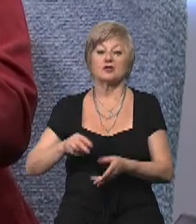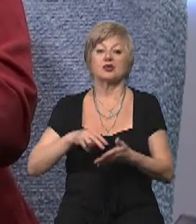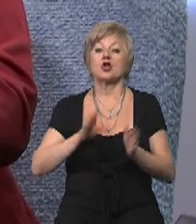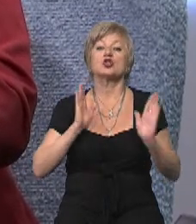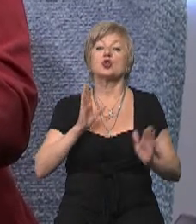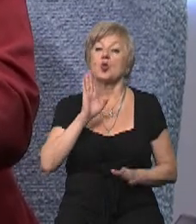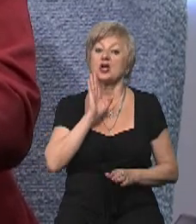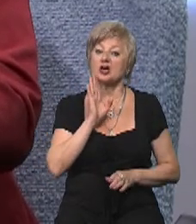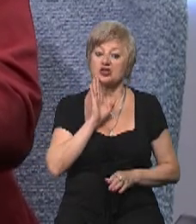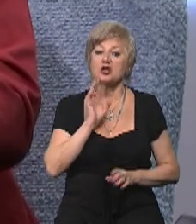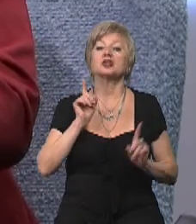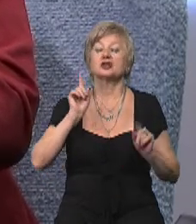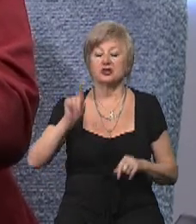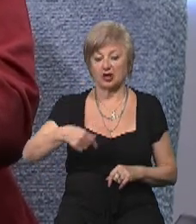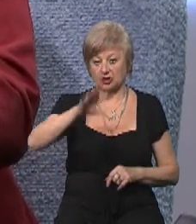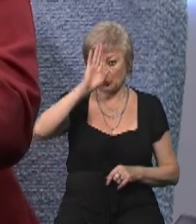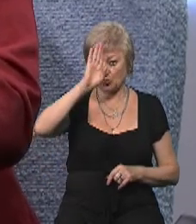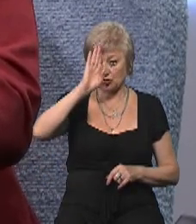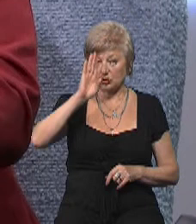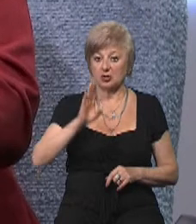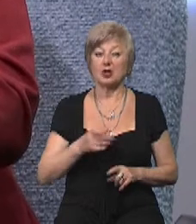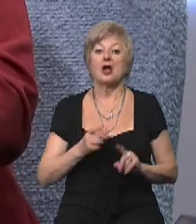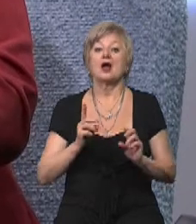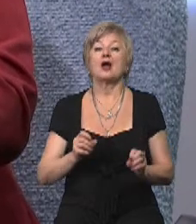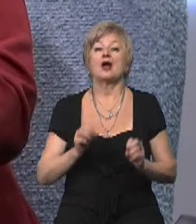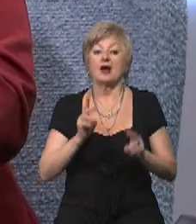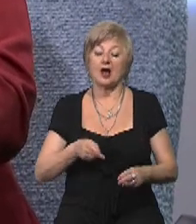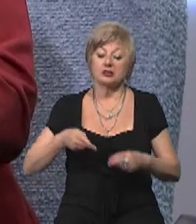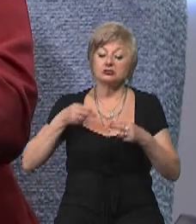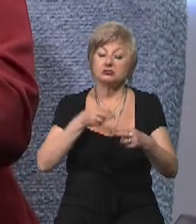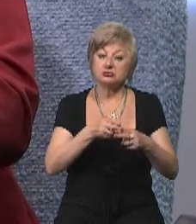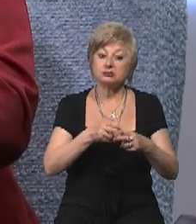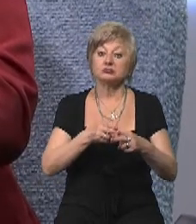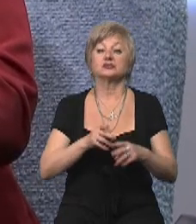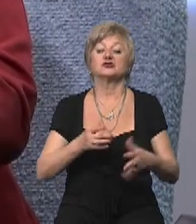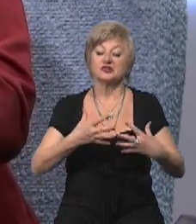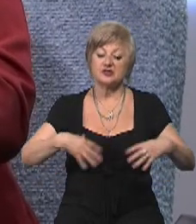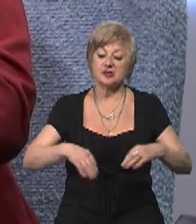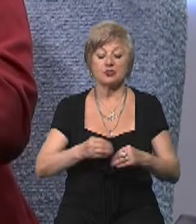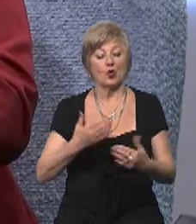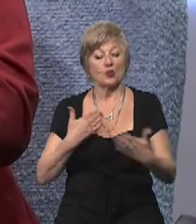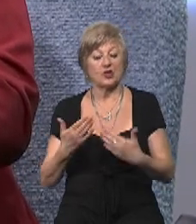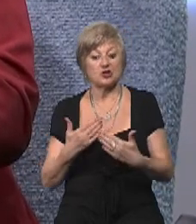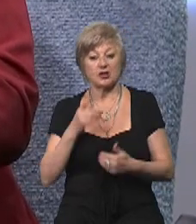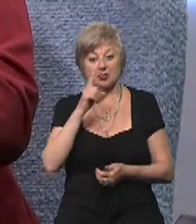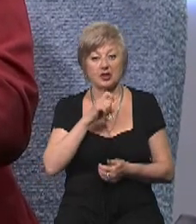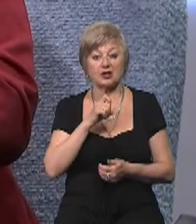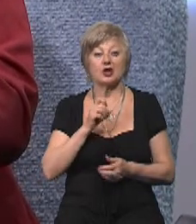тільки жінки, але й чоловіки. Про те, як запобігти насиллю у родинних стосунках і